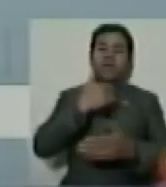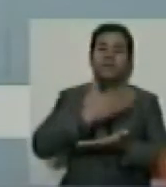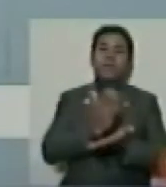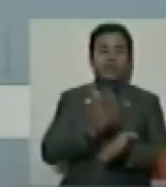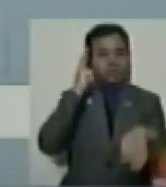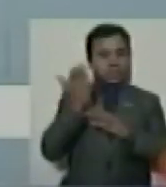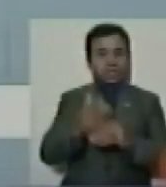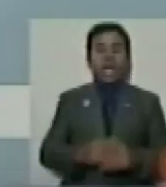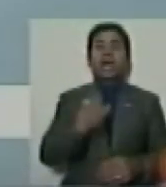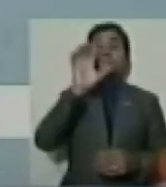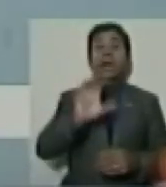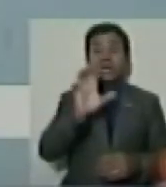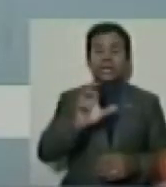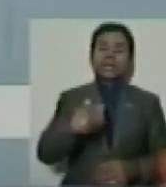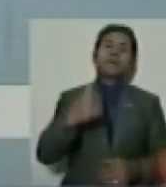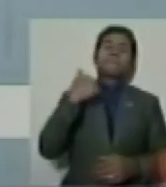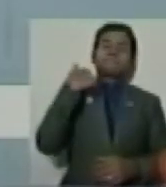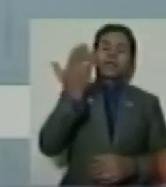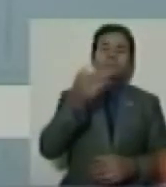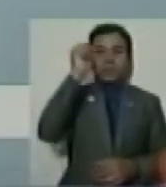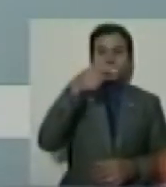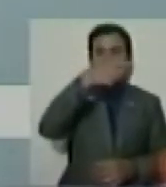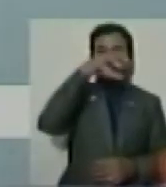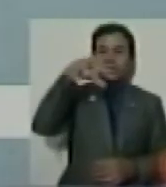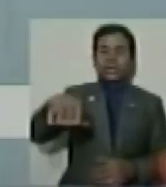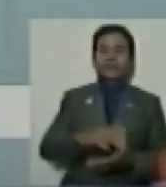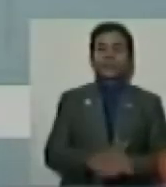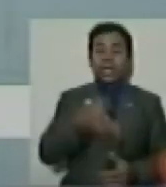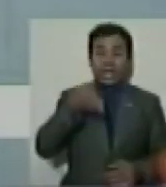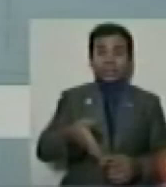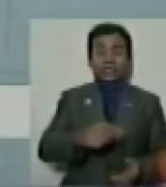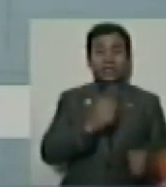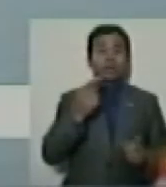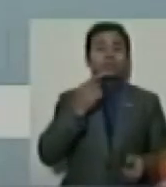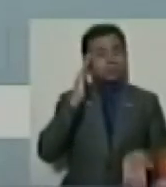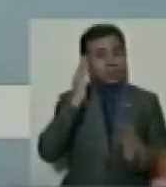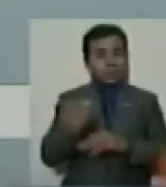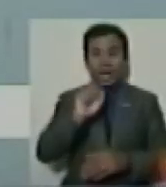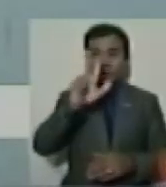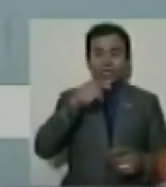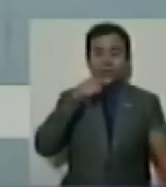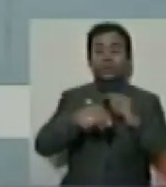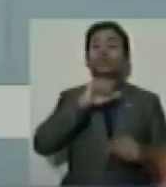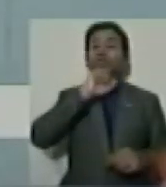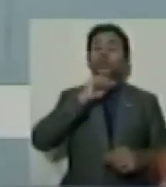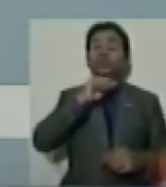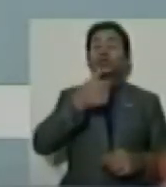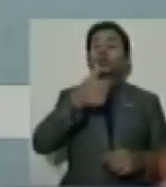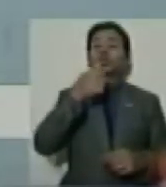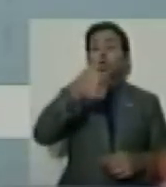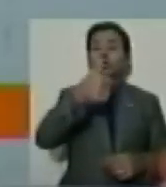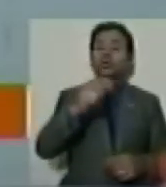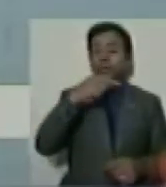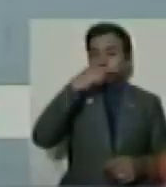জন। এছাড়া নতুন করে 11 জন সহ মোট সুস্থ হয়েছেন 150 জন। বুলেটিনে জানানো হয়, গত 24 ঘন্টায় নমুনা পরীক্ষা করা